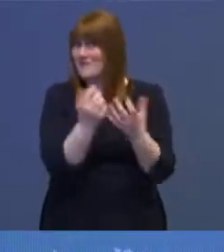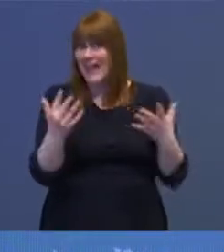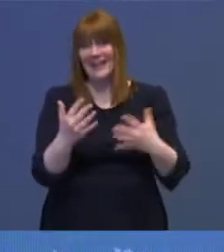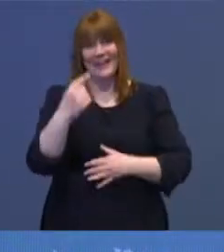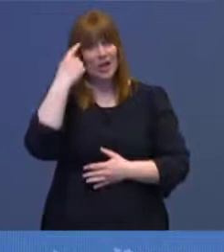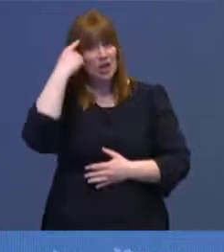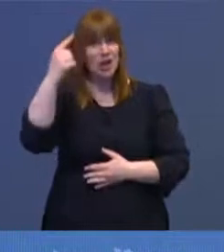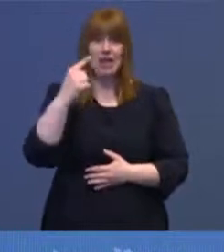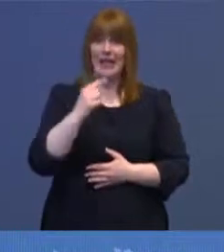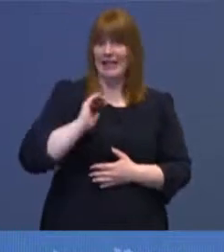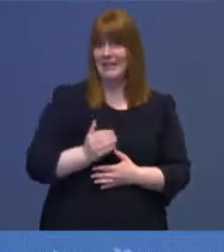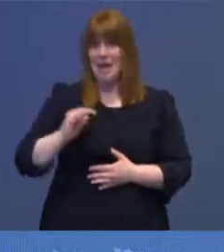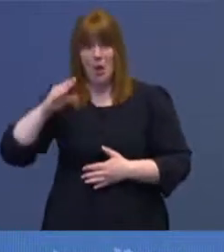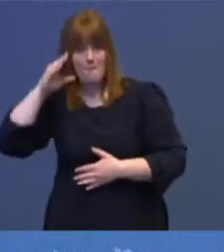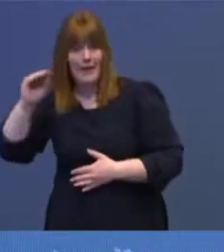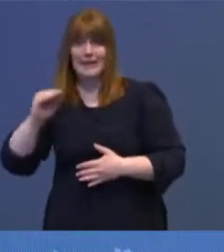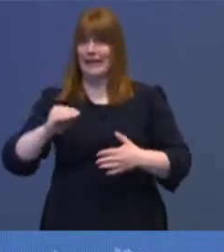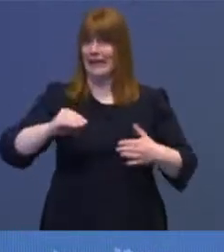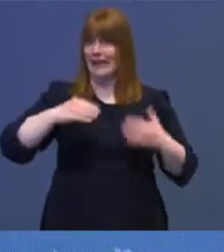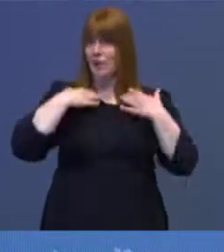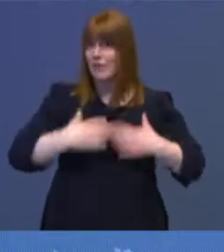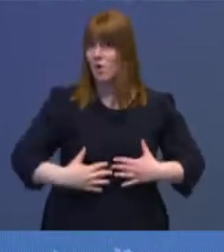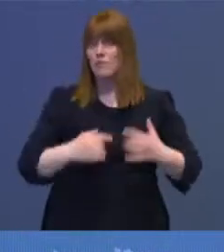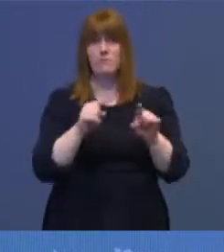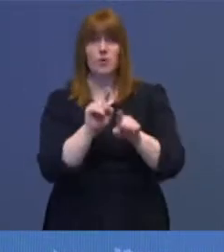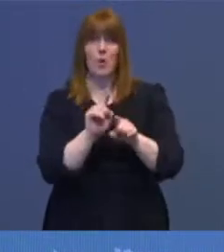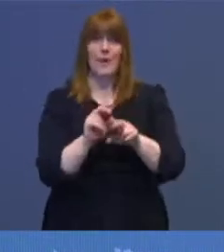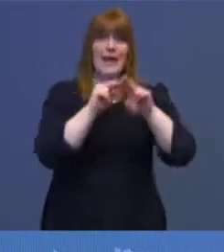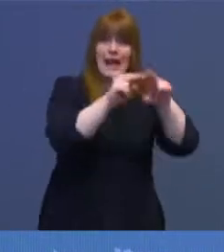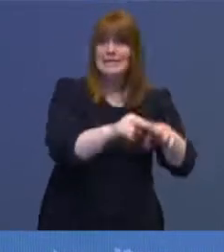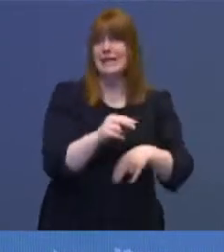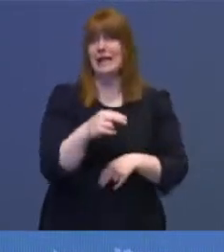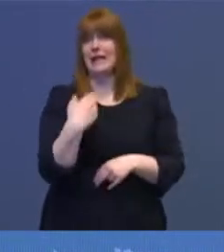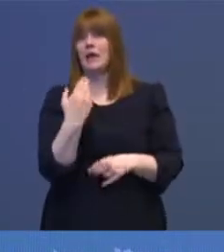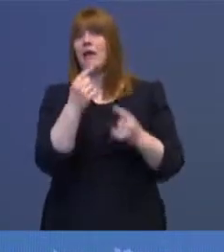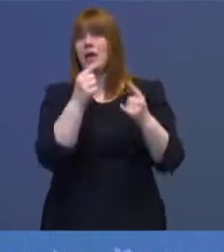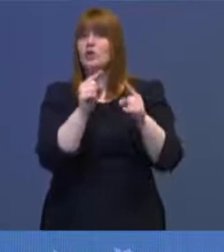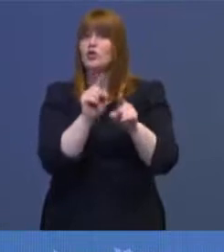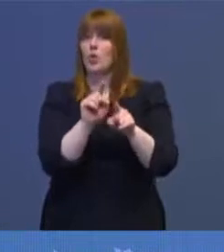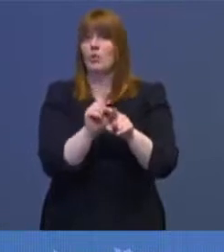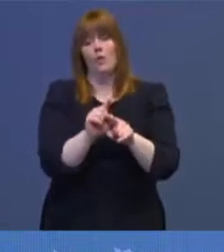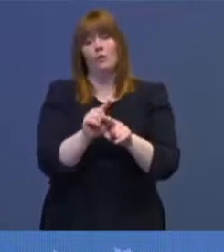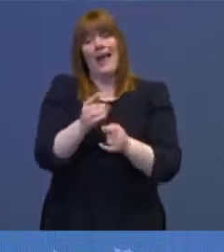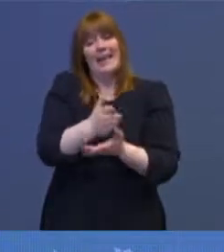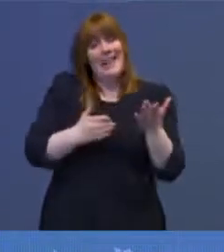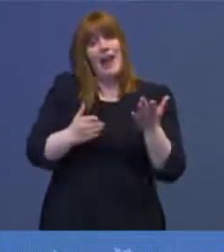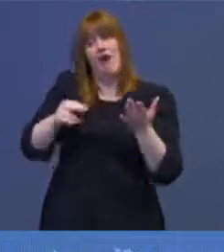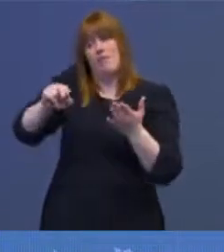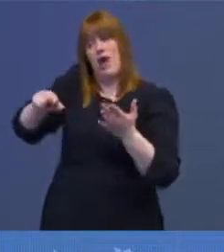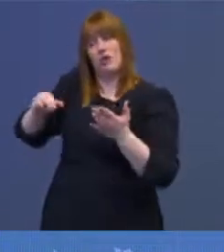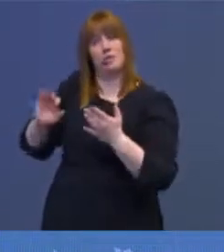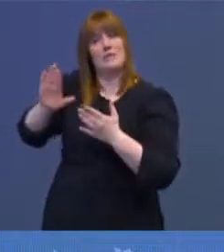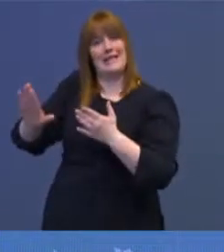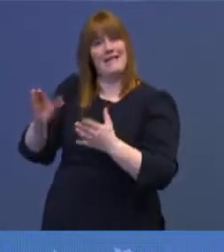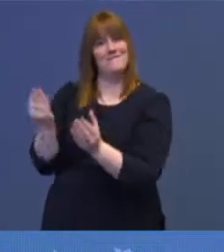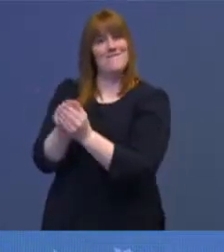uniform med utstyr i Litauen. Vi seiler i Middelhavet, og vi en del av NATOs felles oppsett. Det tjener Norge